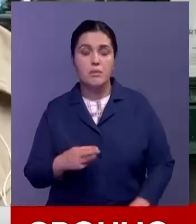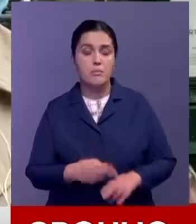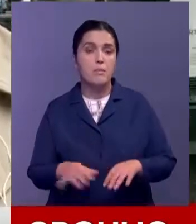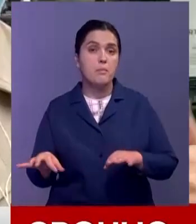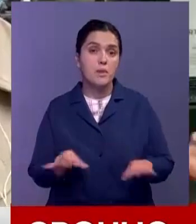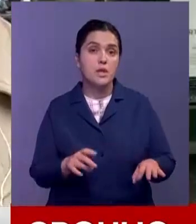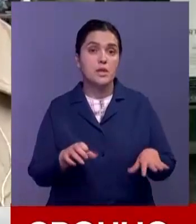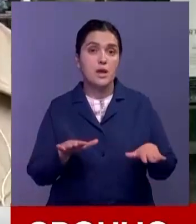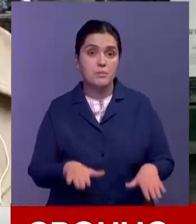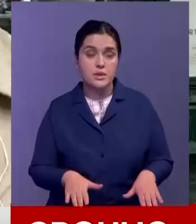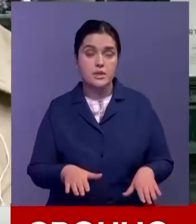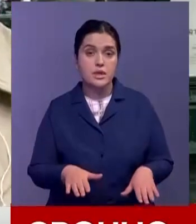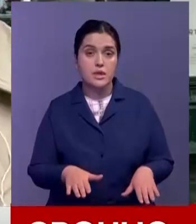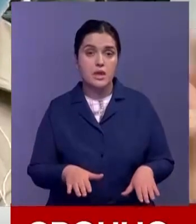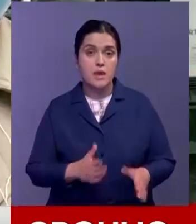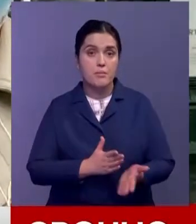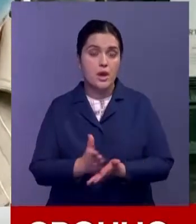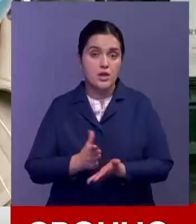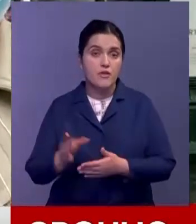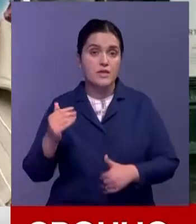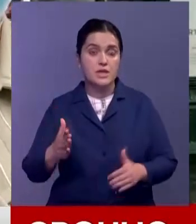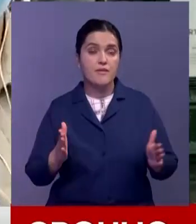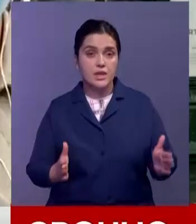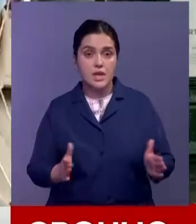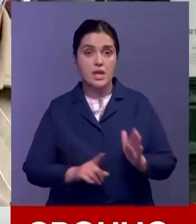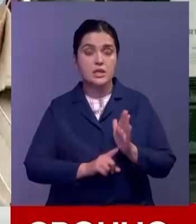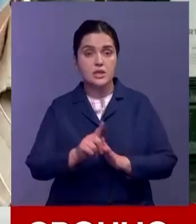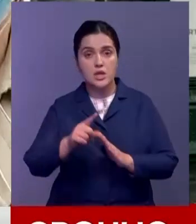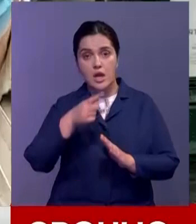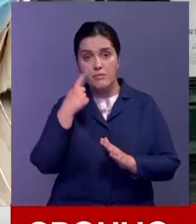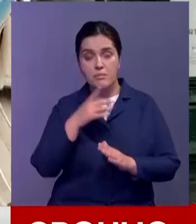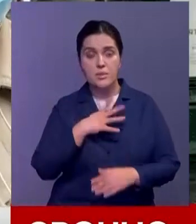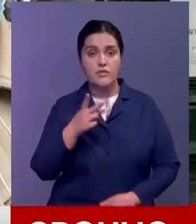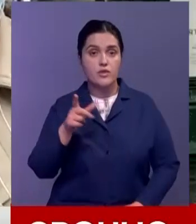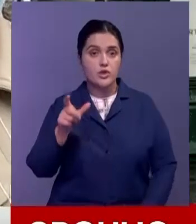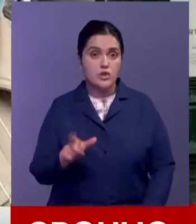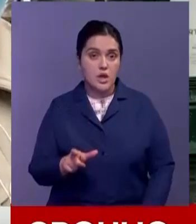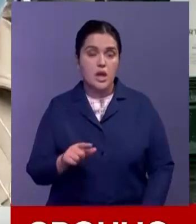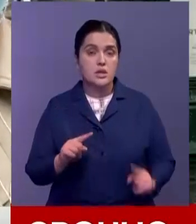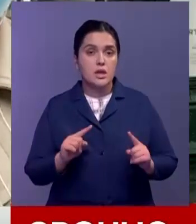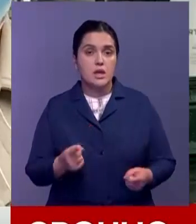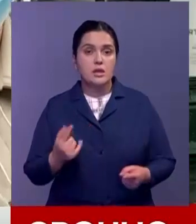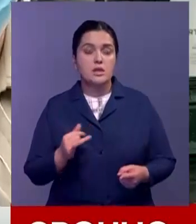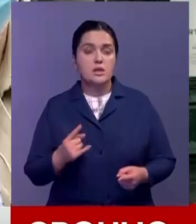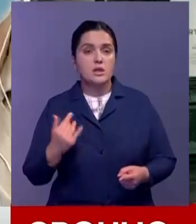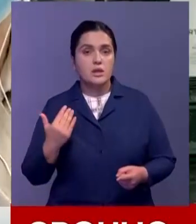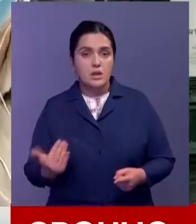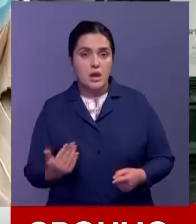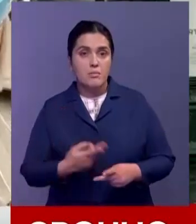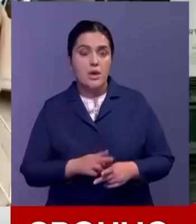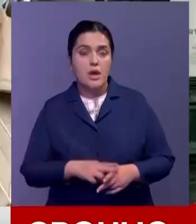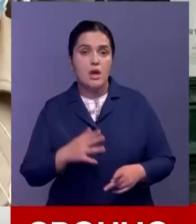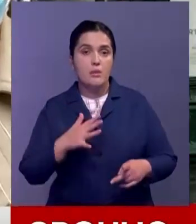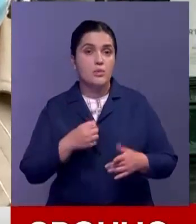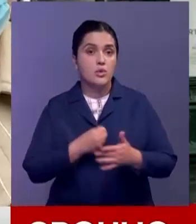и поскольку прочесывается весь квадрат. Изначально речь шла о том, что нападавших было 2, задержан один из них, и количество нападавших до сих